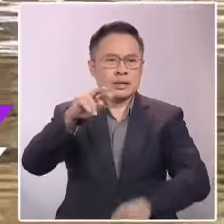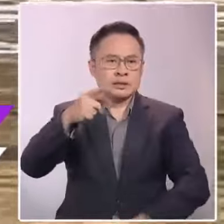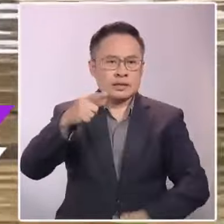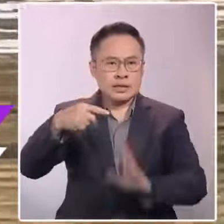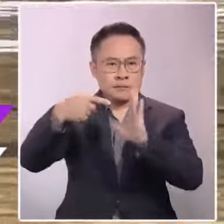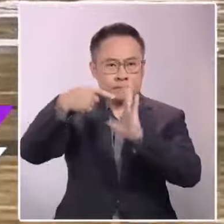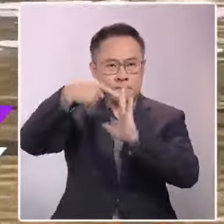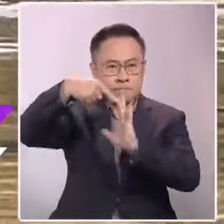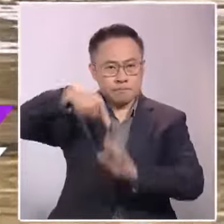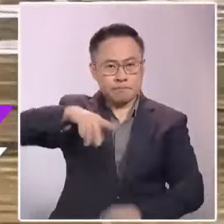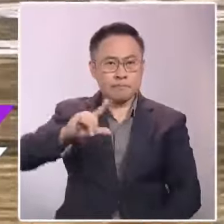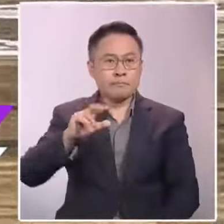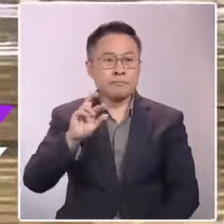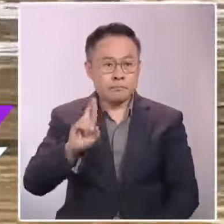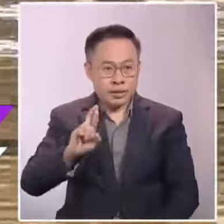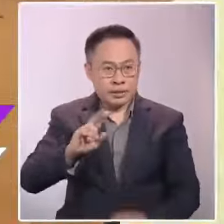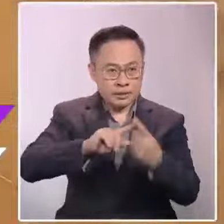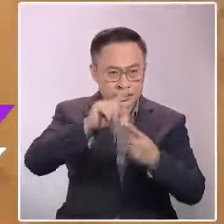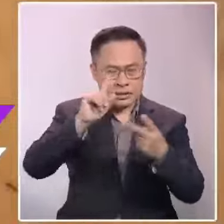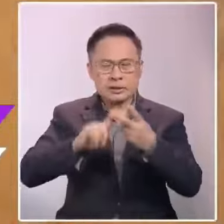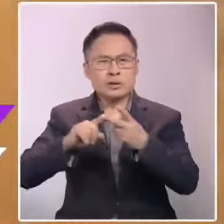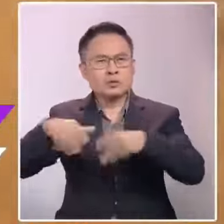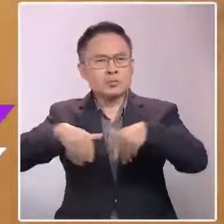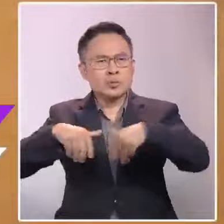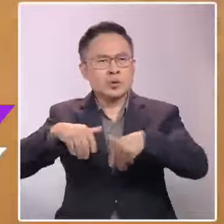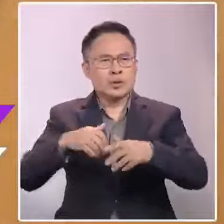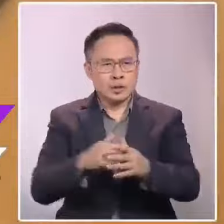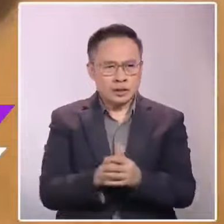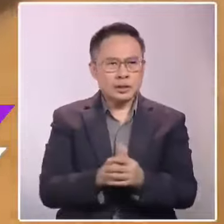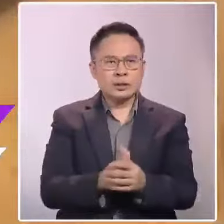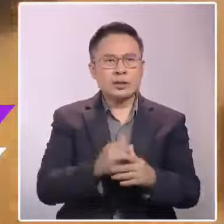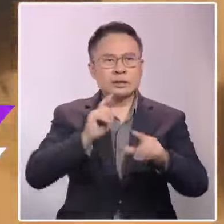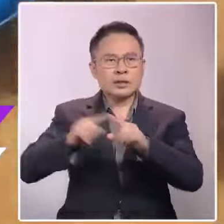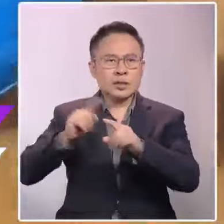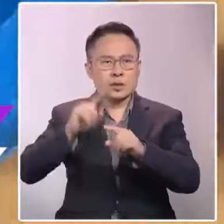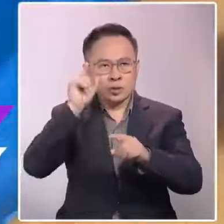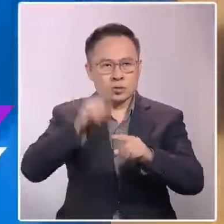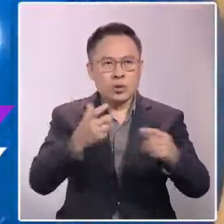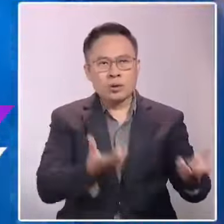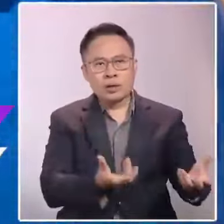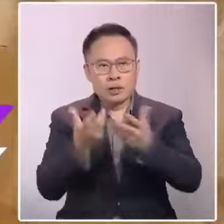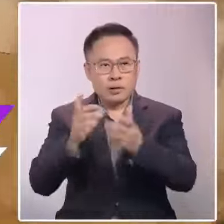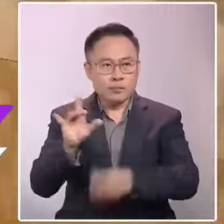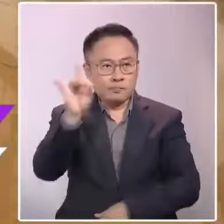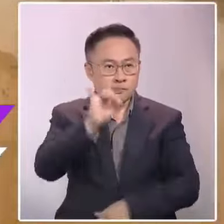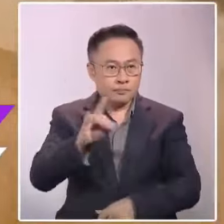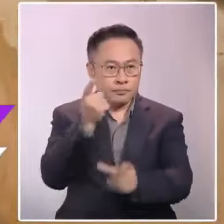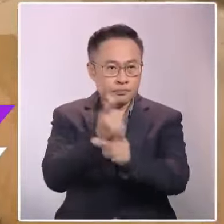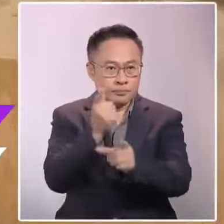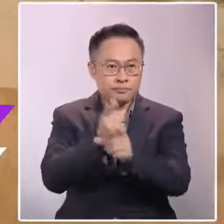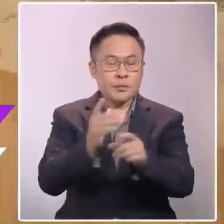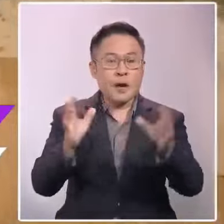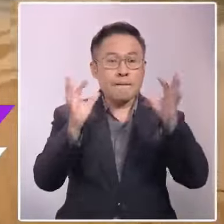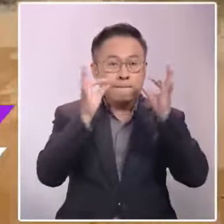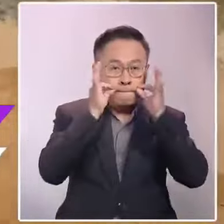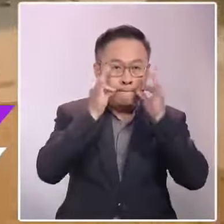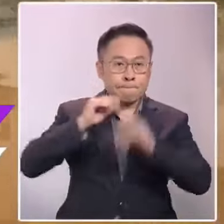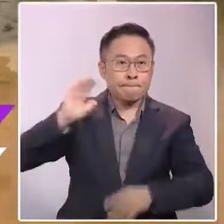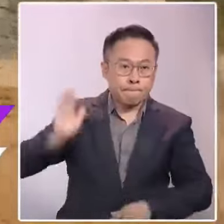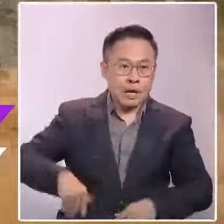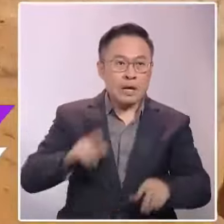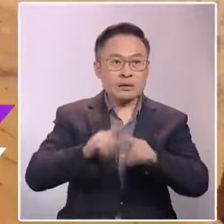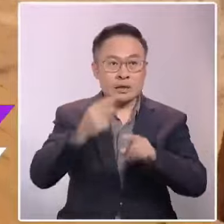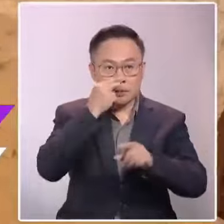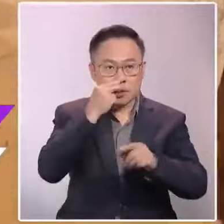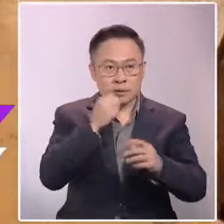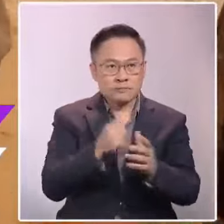ดกว่า600หลังก็ต้องเร่งขนข้าวของรวมทั้งสัตว์เลี้ยงหมาแมวใส่กะละมังลอยน้ำเดินฝ่าน้ำท่วมสูงเกือบ1เมตร